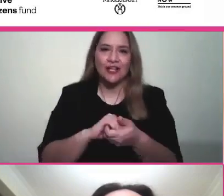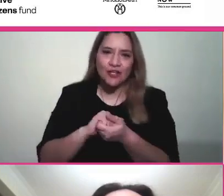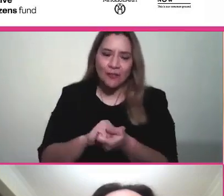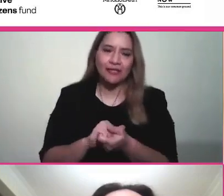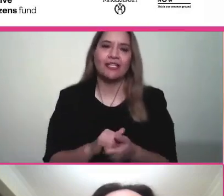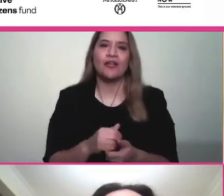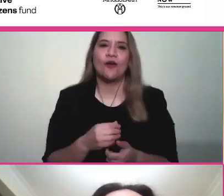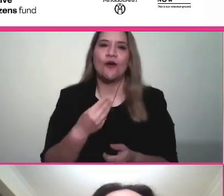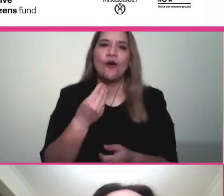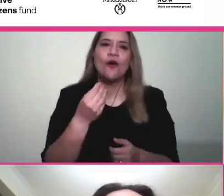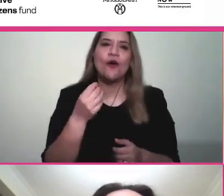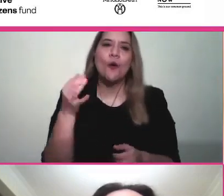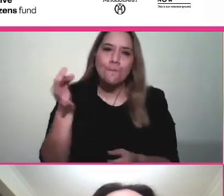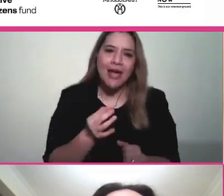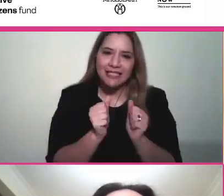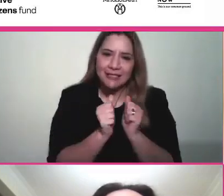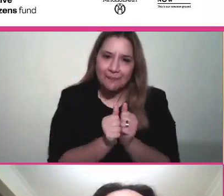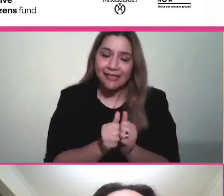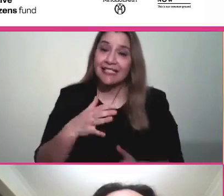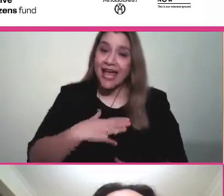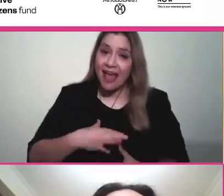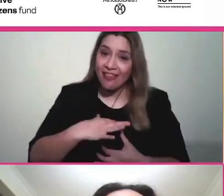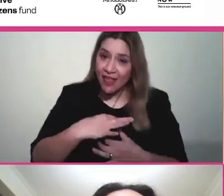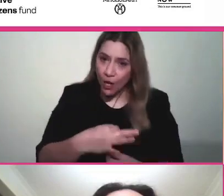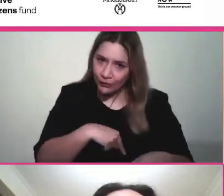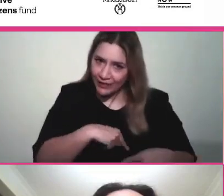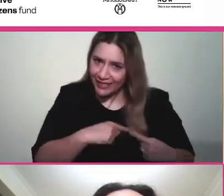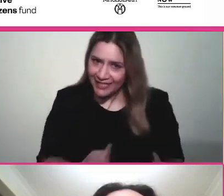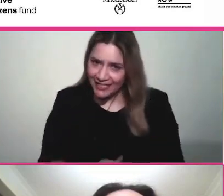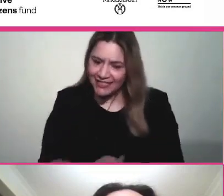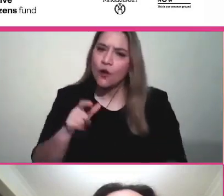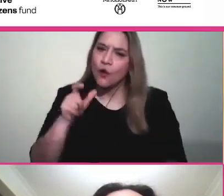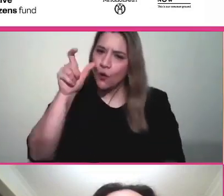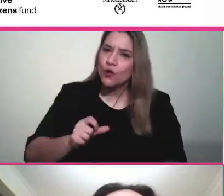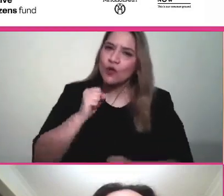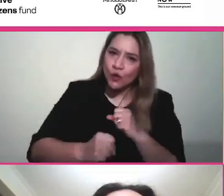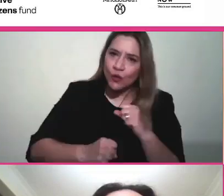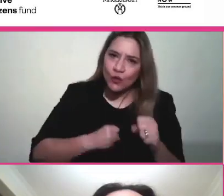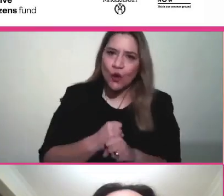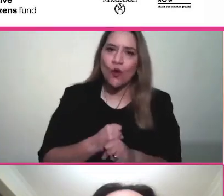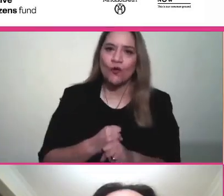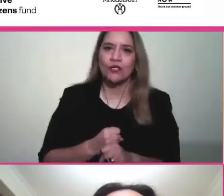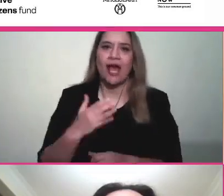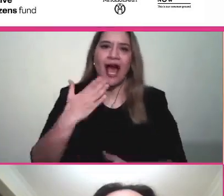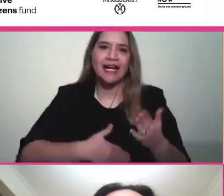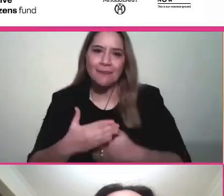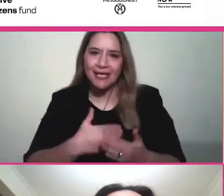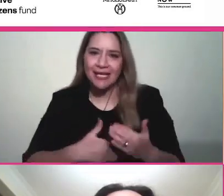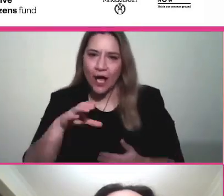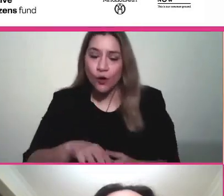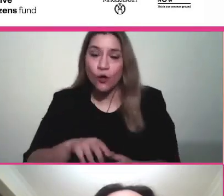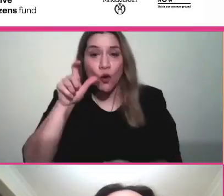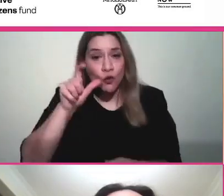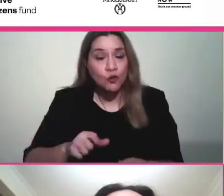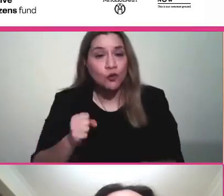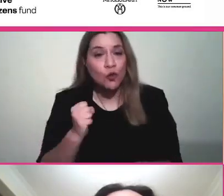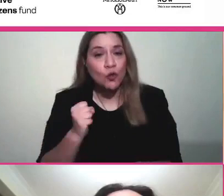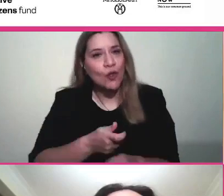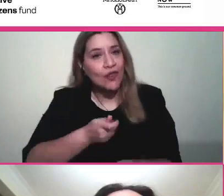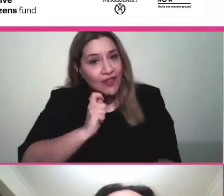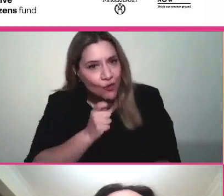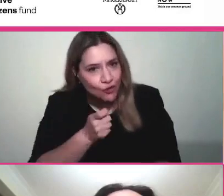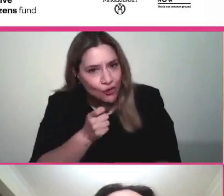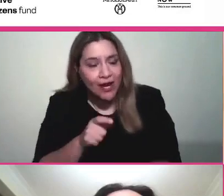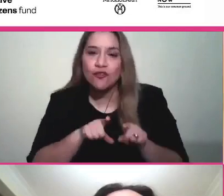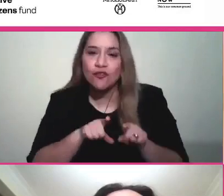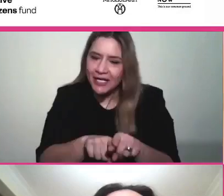εθελοντής, και γενικότερα δραστηριοποιείται χρόνια στο χώρο της αναπηρίας, ως δημοσιογράφος και ως